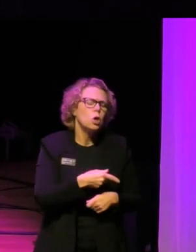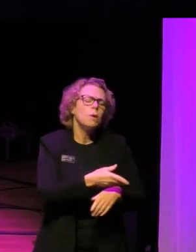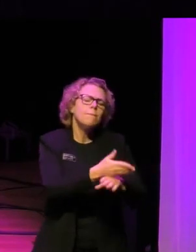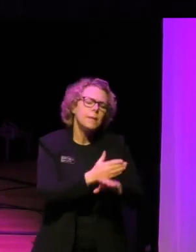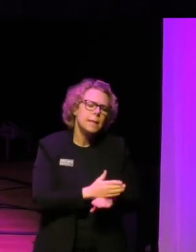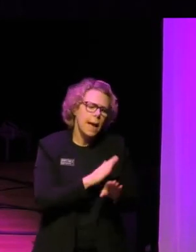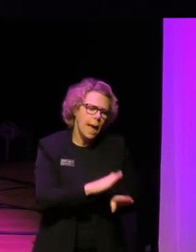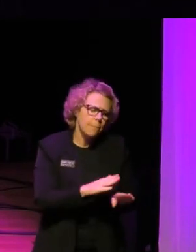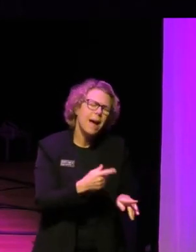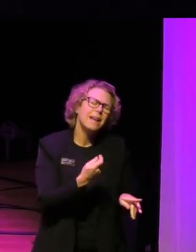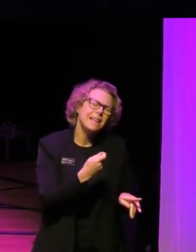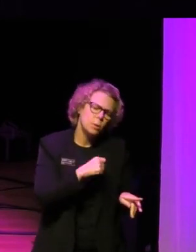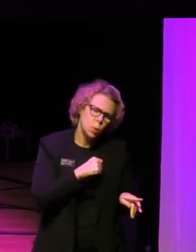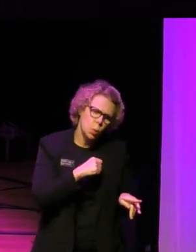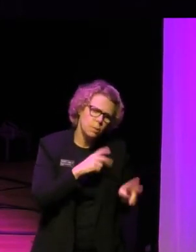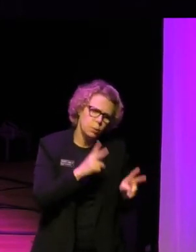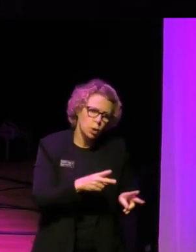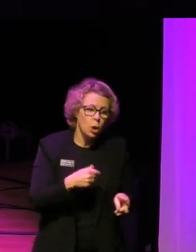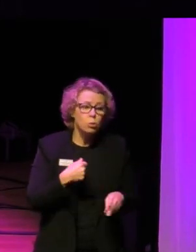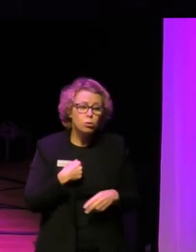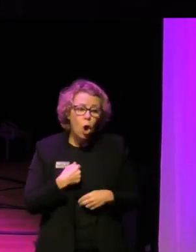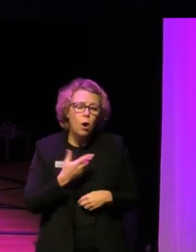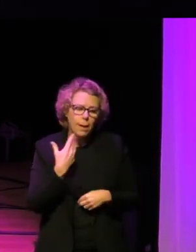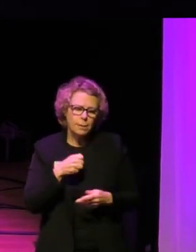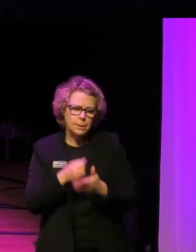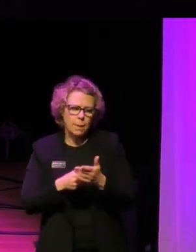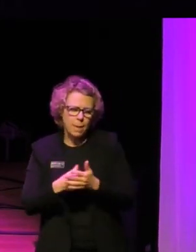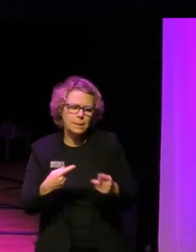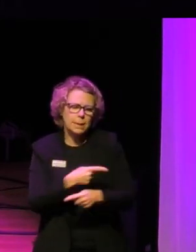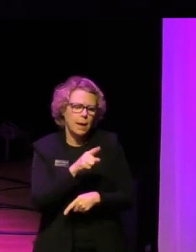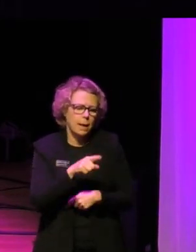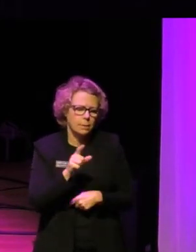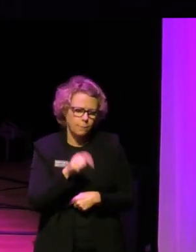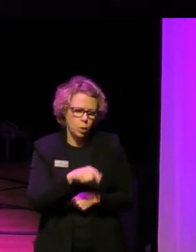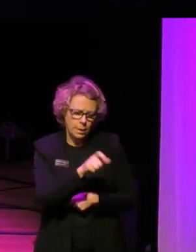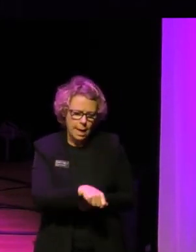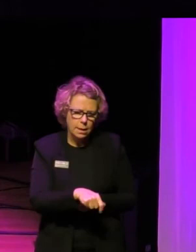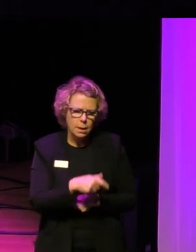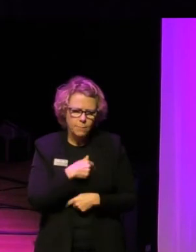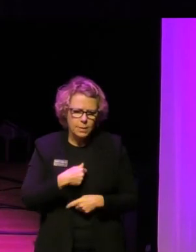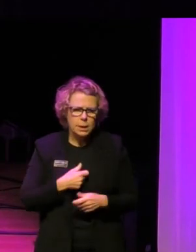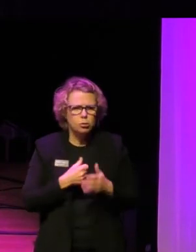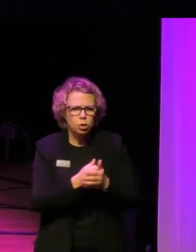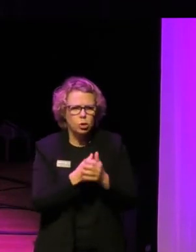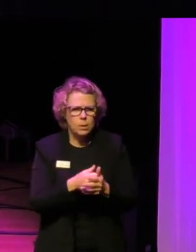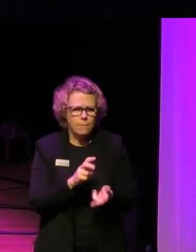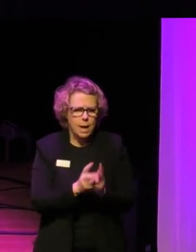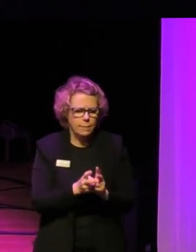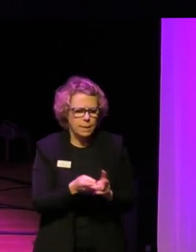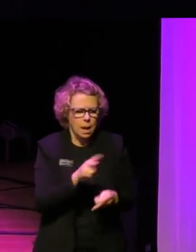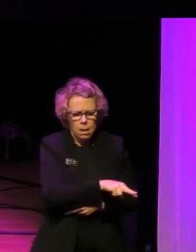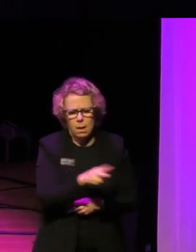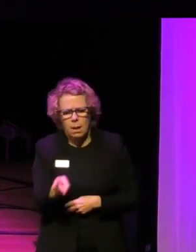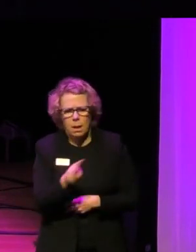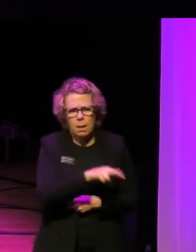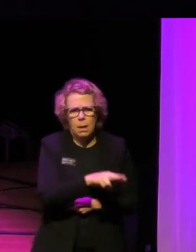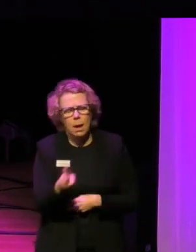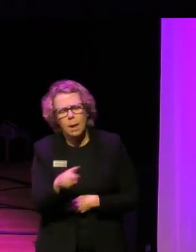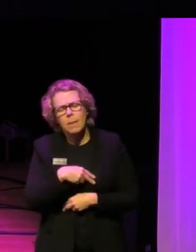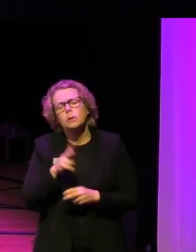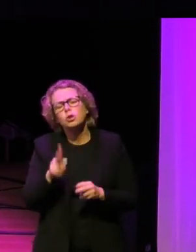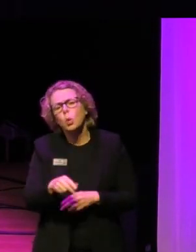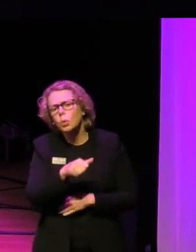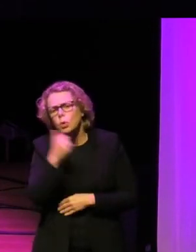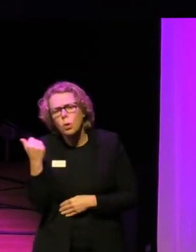får vila hemma, du får ha kul lite och jag går istället för dig och kämpar. Mm. Vi hjälper till varandra så här. Men det är så himla